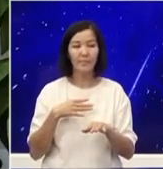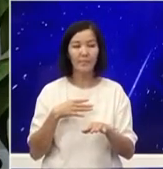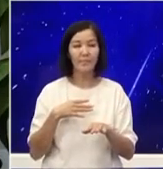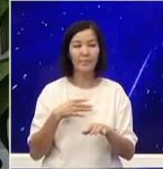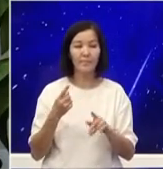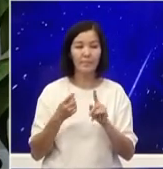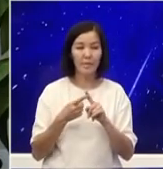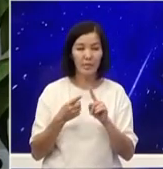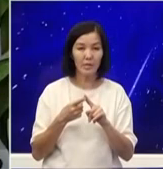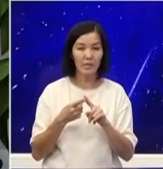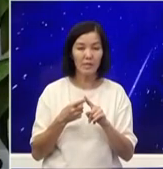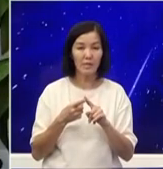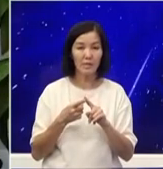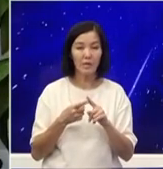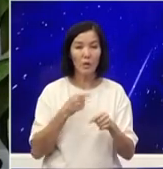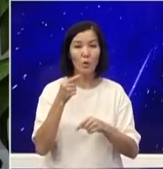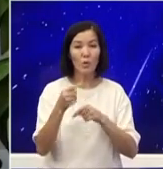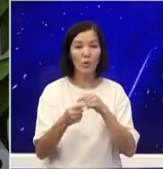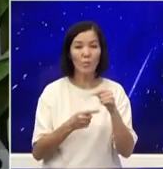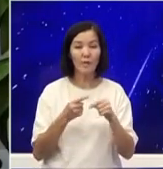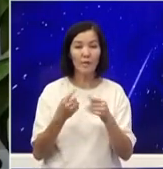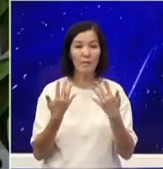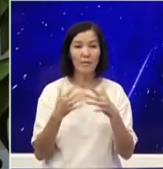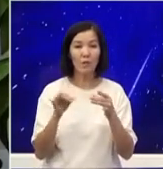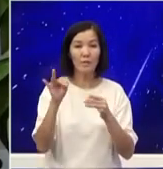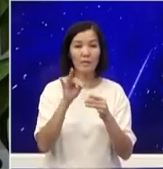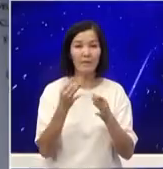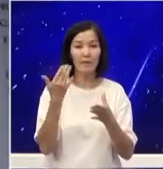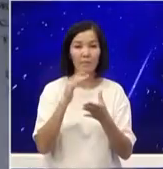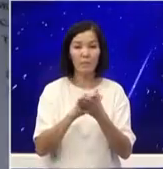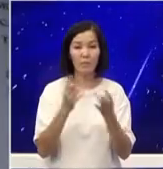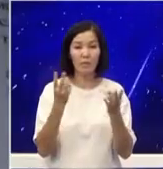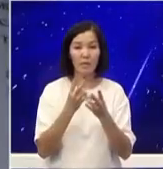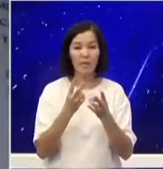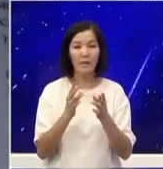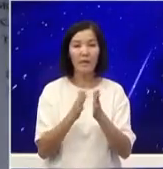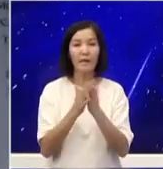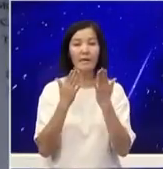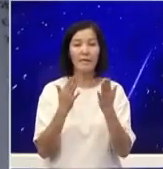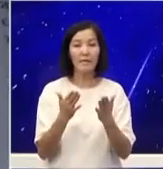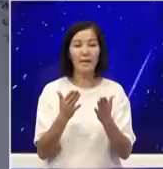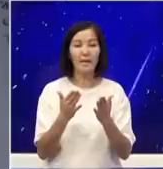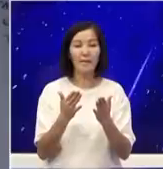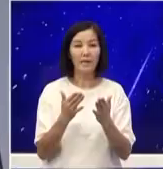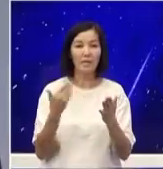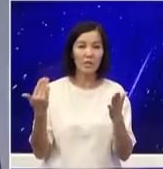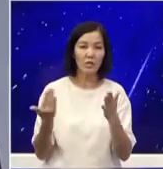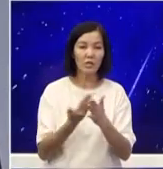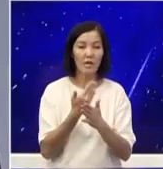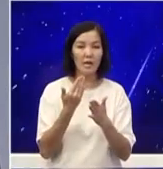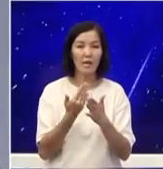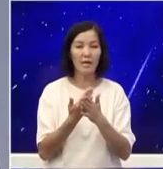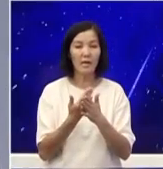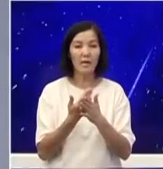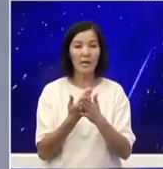жаңағы біріншіден жаңағы ұрпақтарымызға бәрін жеткізу, баяндау. Кітап «Киелі мекенім Көктерек» қайталанбас қасиет